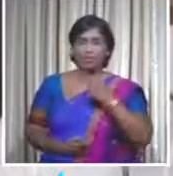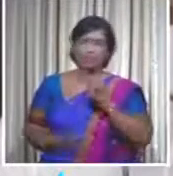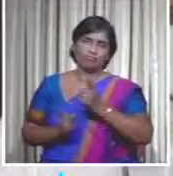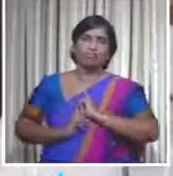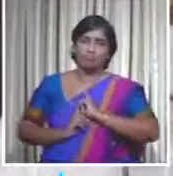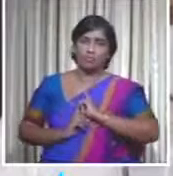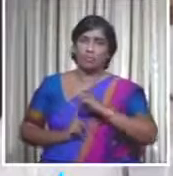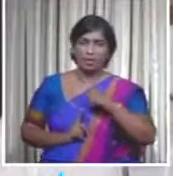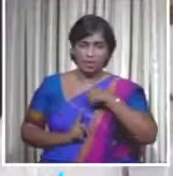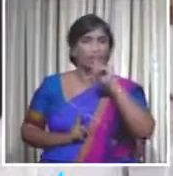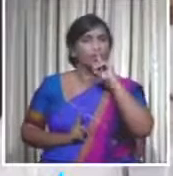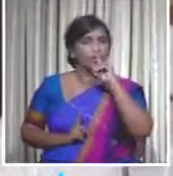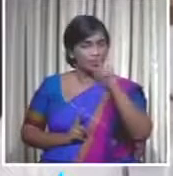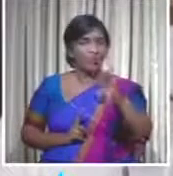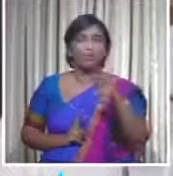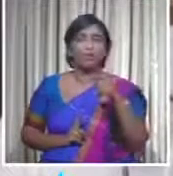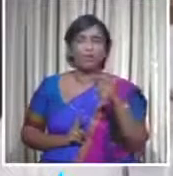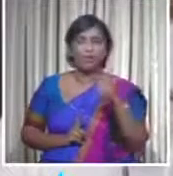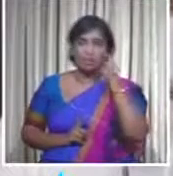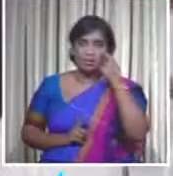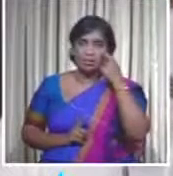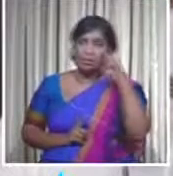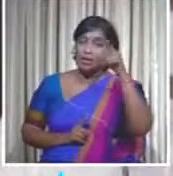sthavare, ekai ma obathumalata kiyanne,